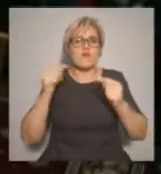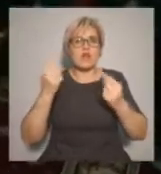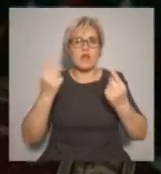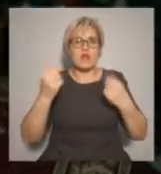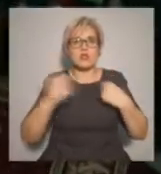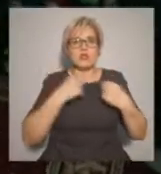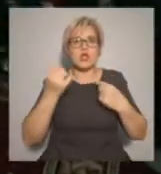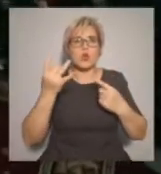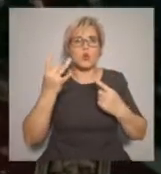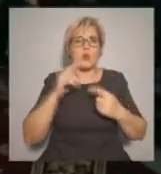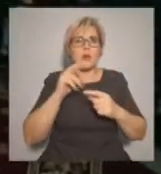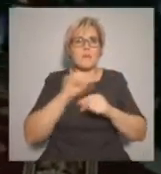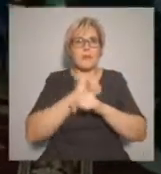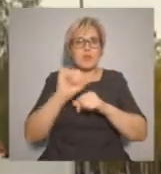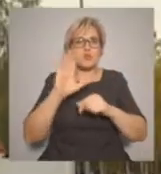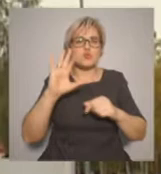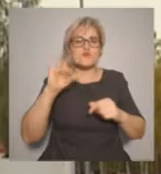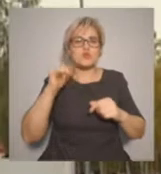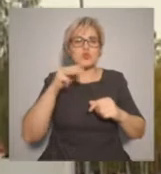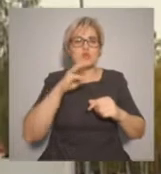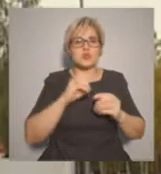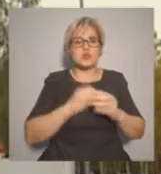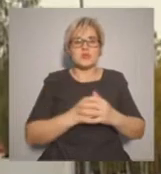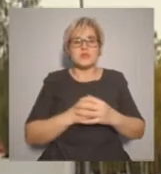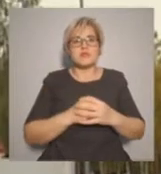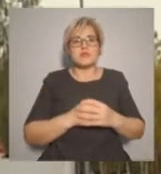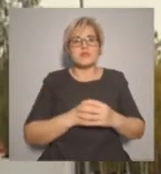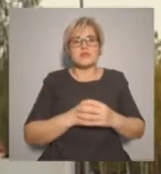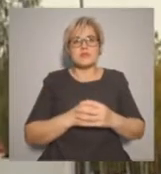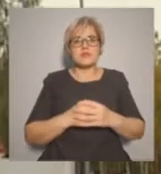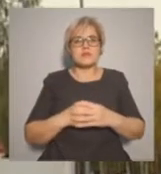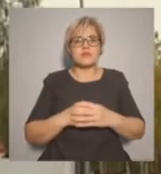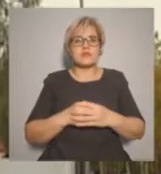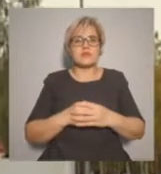собора Ханты-Мансийска и храма в честь великомученика Георгия Победоносца в Сургуте.